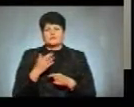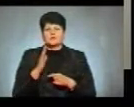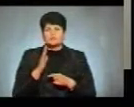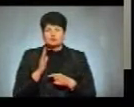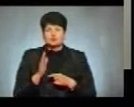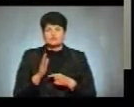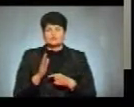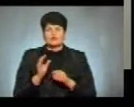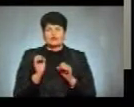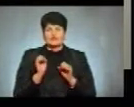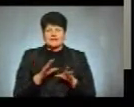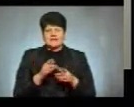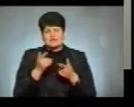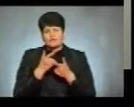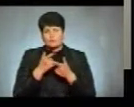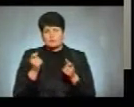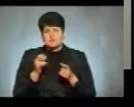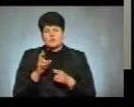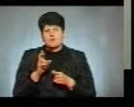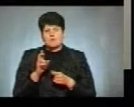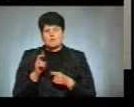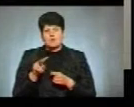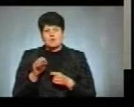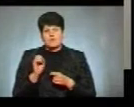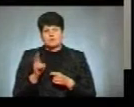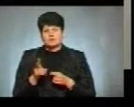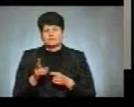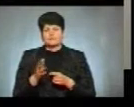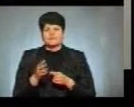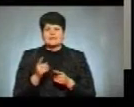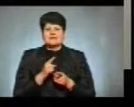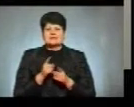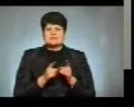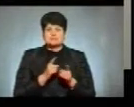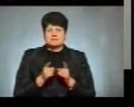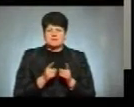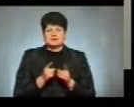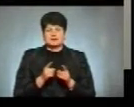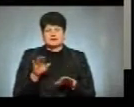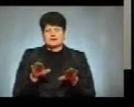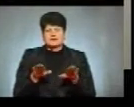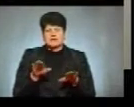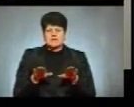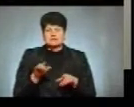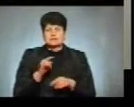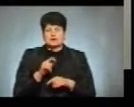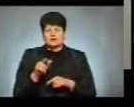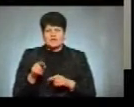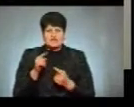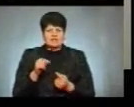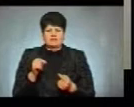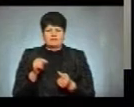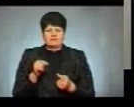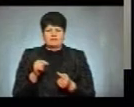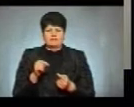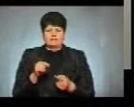відбудеться вкид інформаційного блоку значного і, відповідно, змінить шальки терес саме тих людей, які не визначилися. А